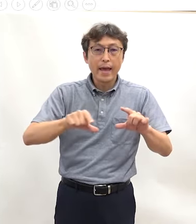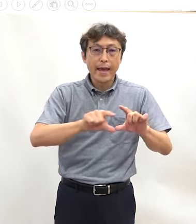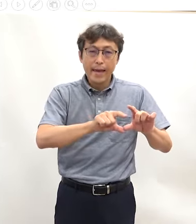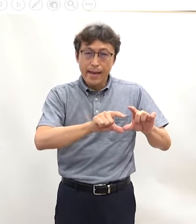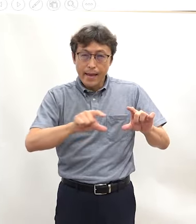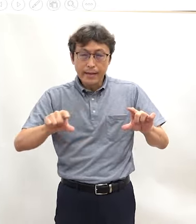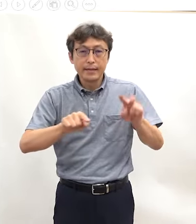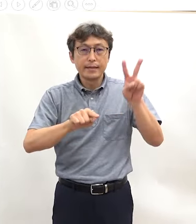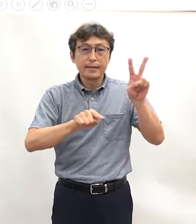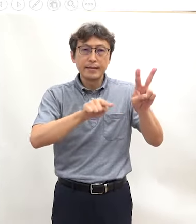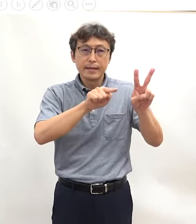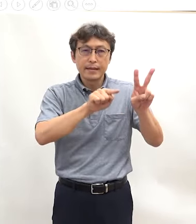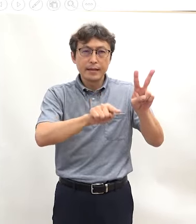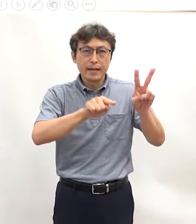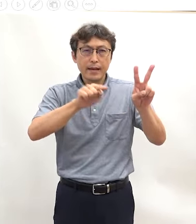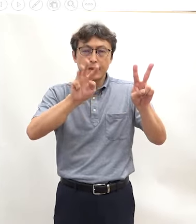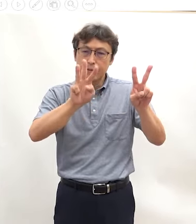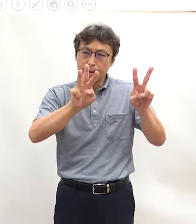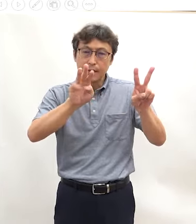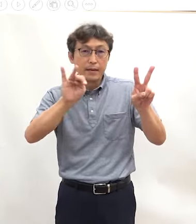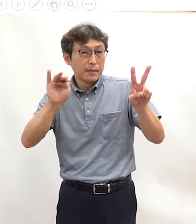です。それに対して福島県は